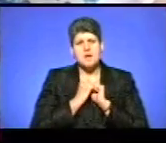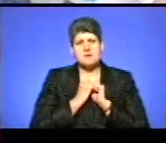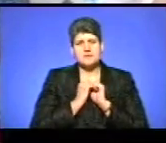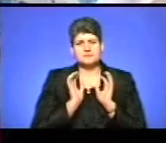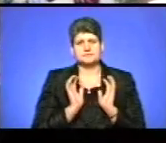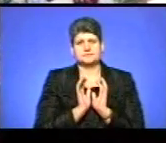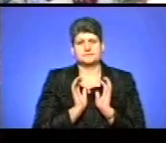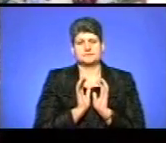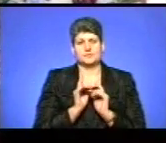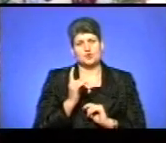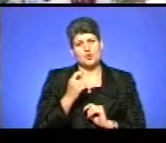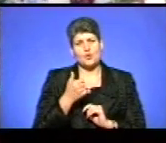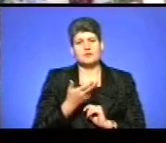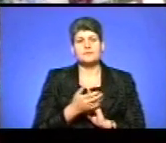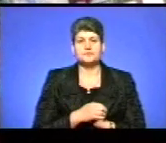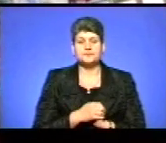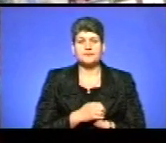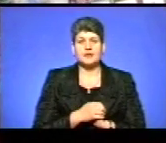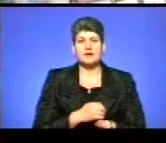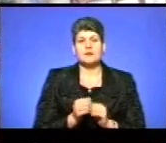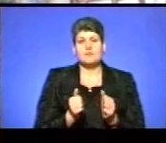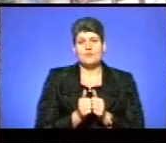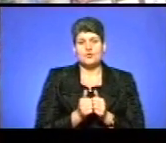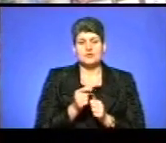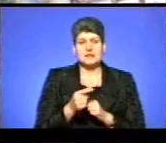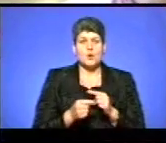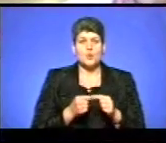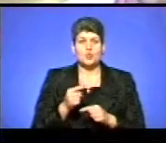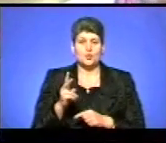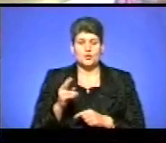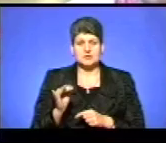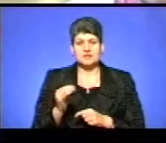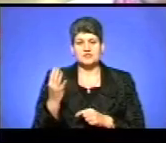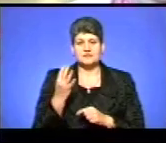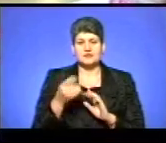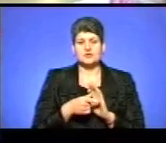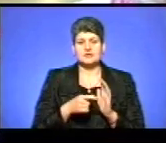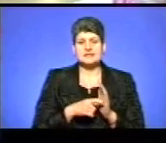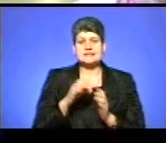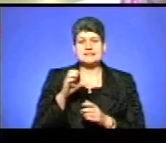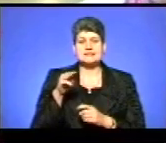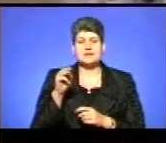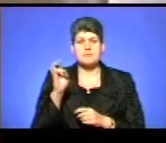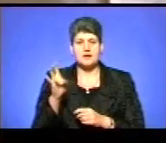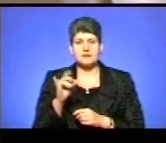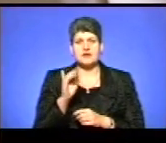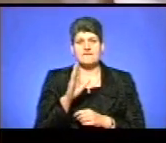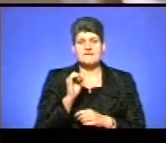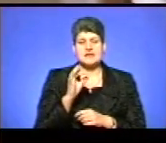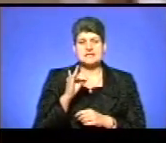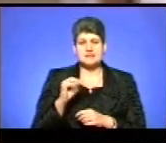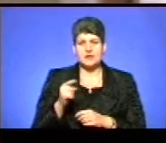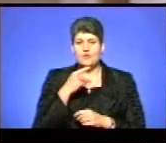мій більше 100 років. Поруч з Ганною Безносою її онуки – четвертокласники Степанко та Василь. Хлопці